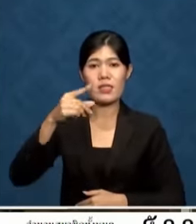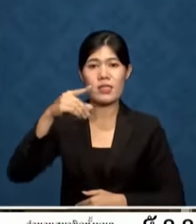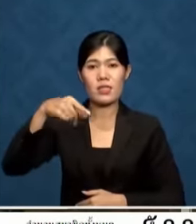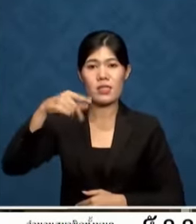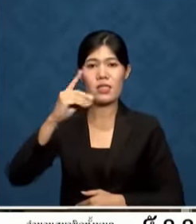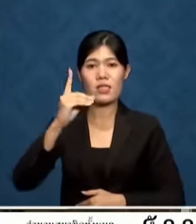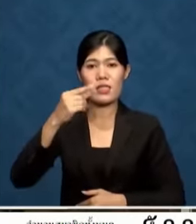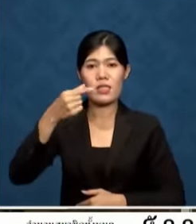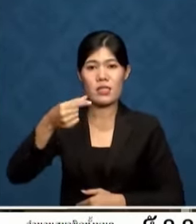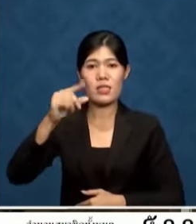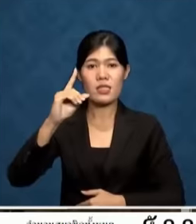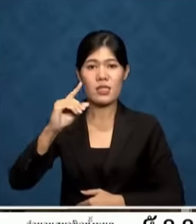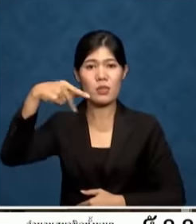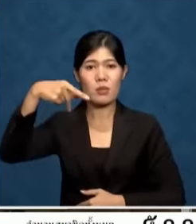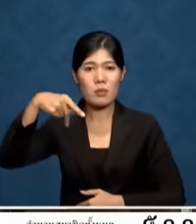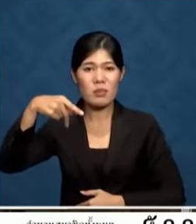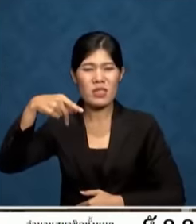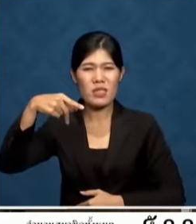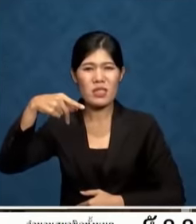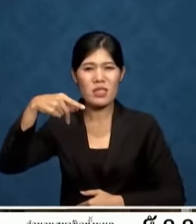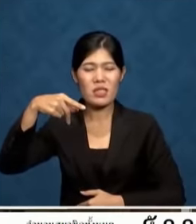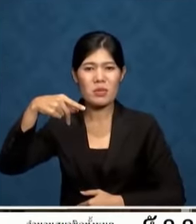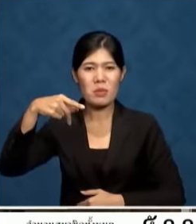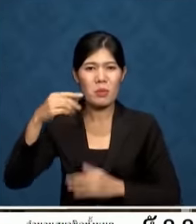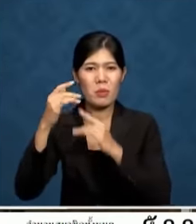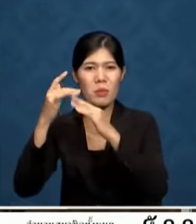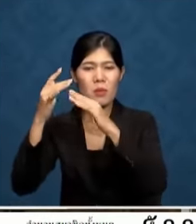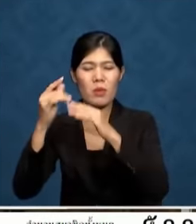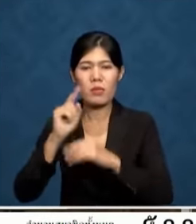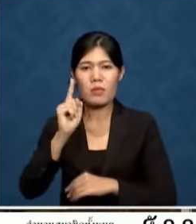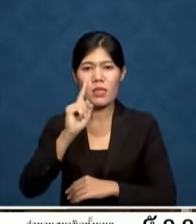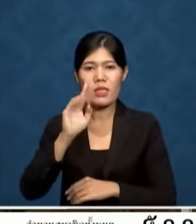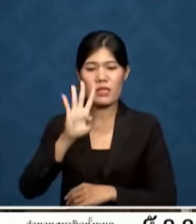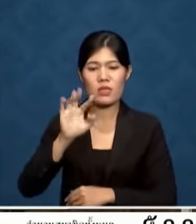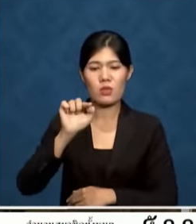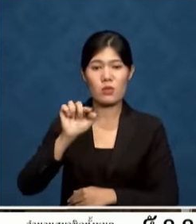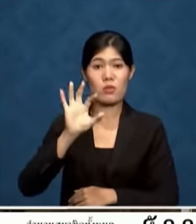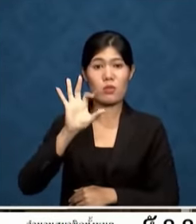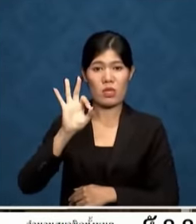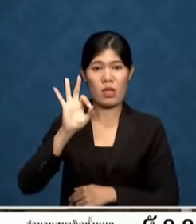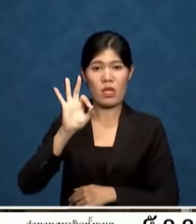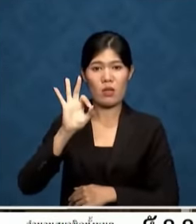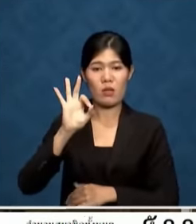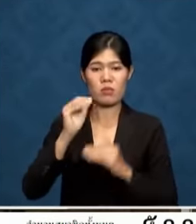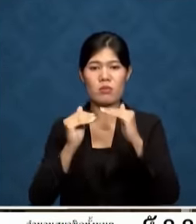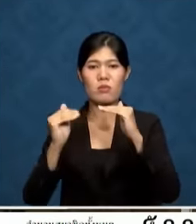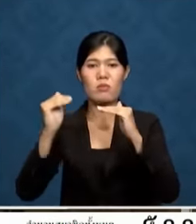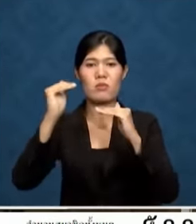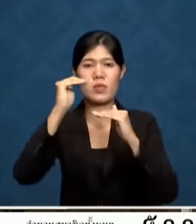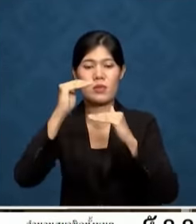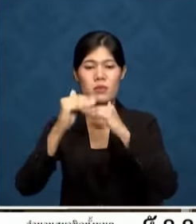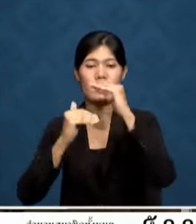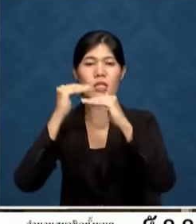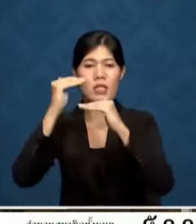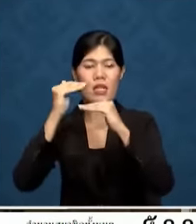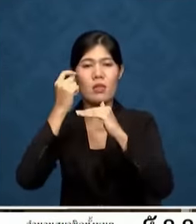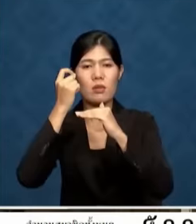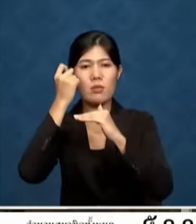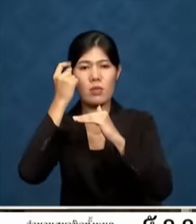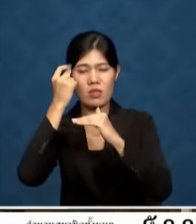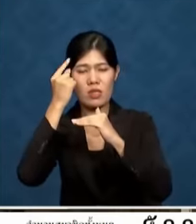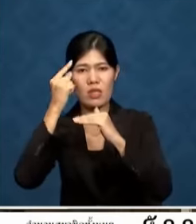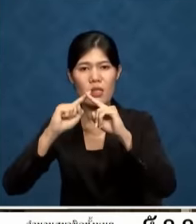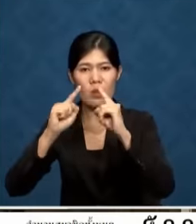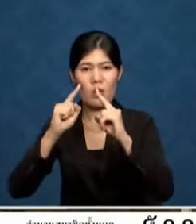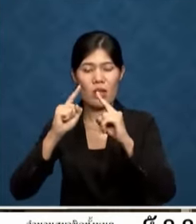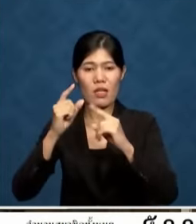เพราะ 4.9ที่บอกจะโตเนี่ยผมเข้าใจอาจจะเพื่อให้เจือสมกับที่ท่านนายกพยายามพูดบอกจะทำ